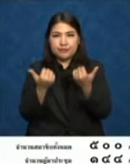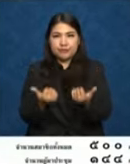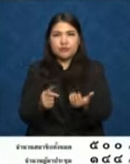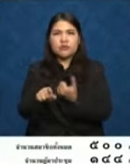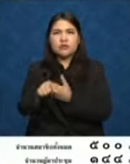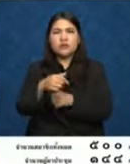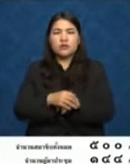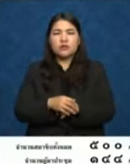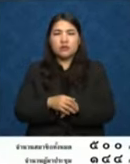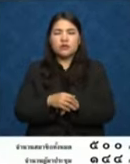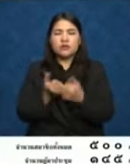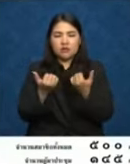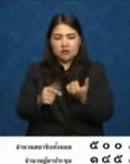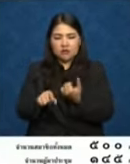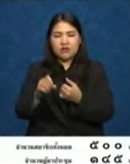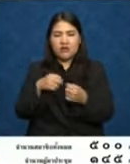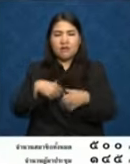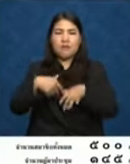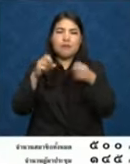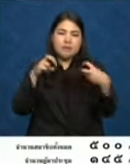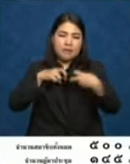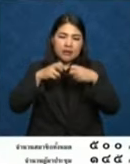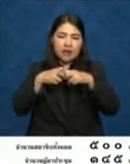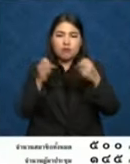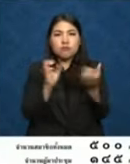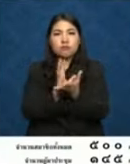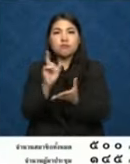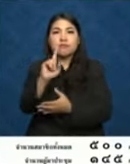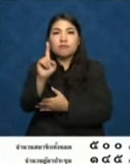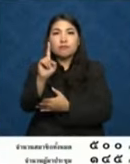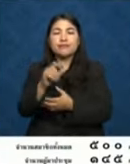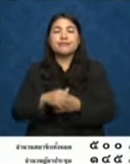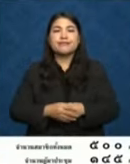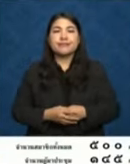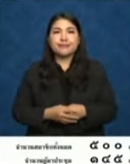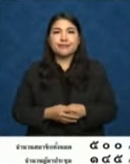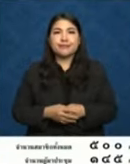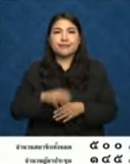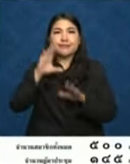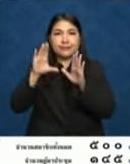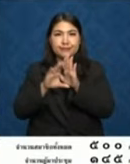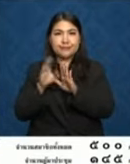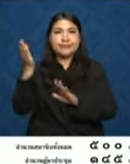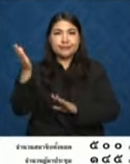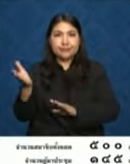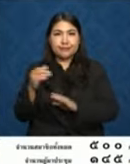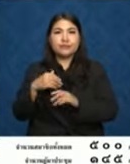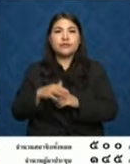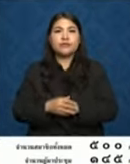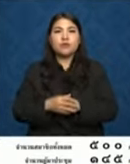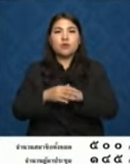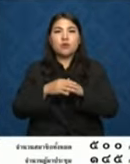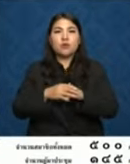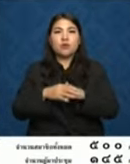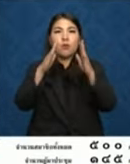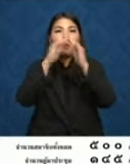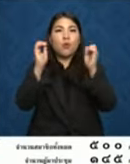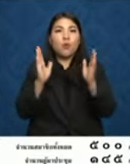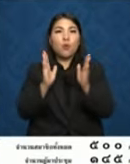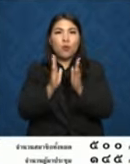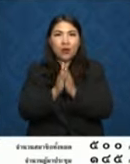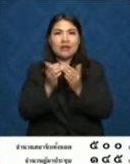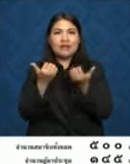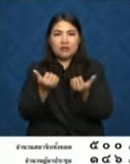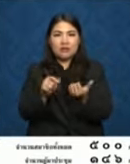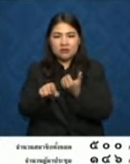เดือดเนื้อร้อนใจของประชาชนดังนี้ครับขอภาพสไลด์ด้วยครับครับที่วัดสิงห์อำเภอสามโคกเนี่ยขณะนี้เศรษฐกิจของพี่น้องประชาชน